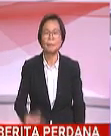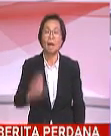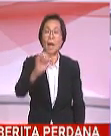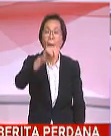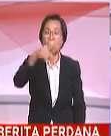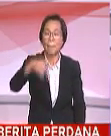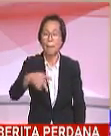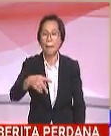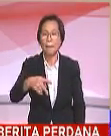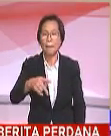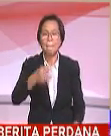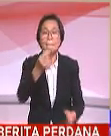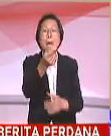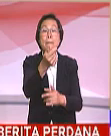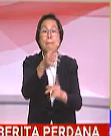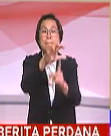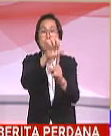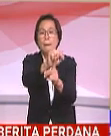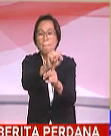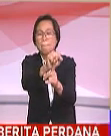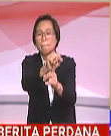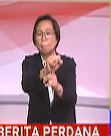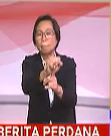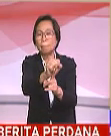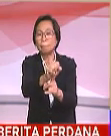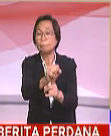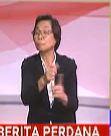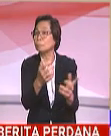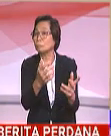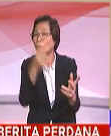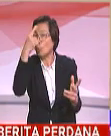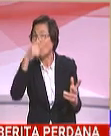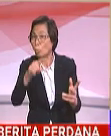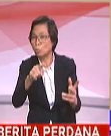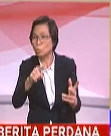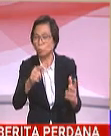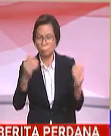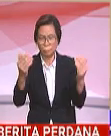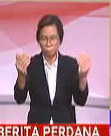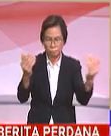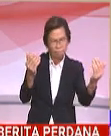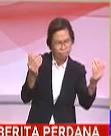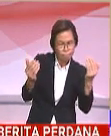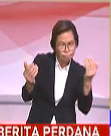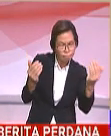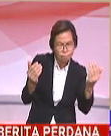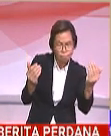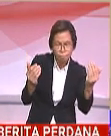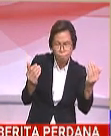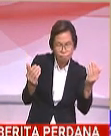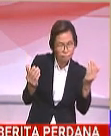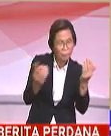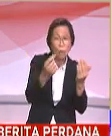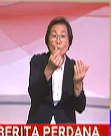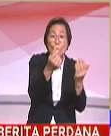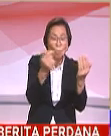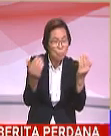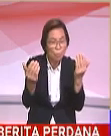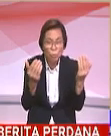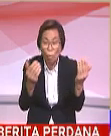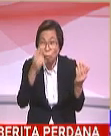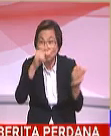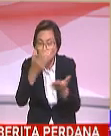Aplikasi Price Catcher adalah aplikasi untuk membuat perbandingan harga bagi mendapatkan